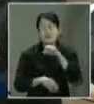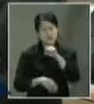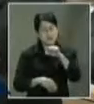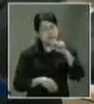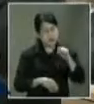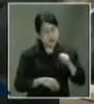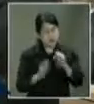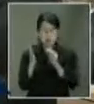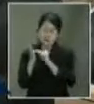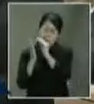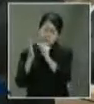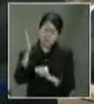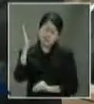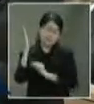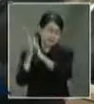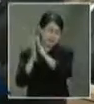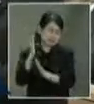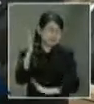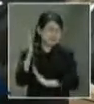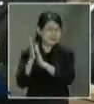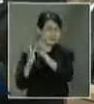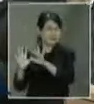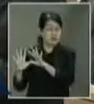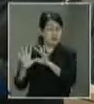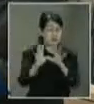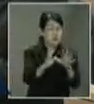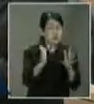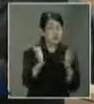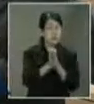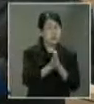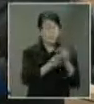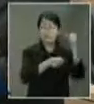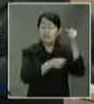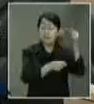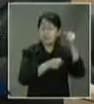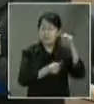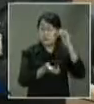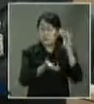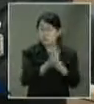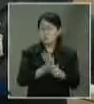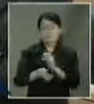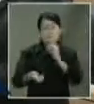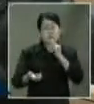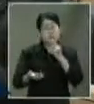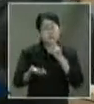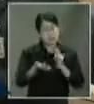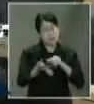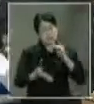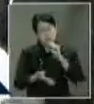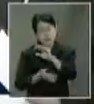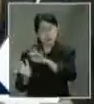ทุกพื้นที่ในประเทศไทยที่ไปร่วมชุมนุมถูกตำรวจออกหมายเรียกจะดำเนินคดีทั้งหม